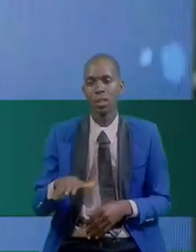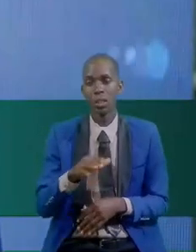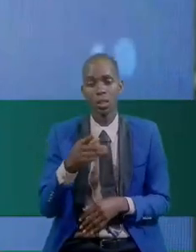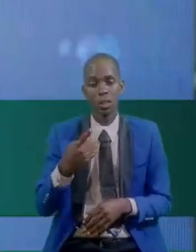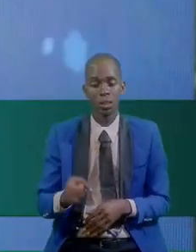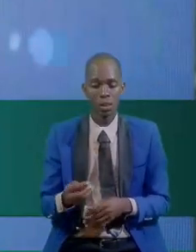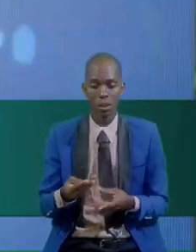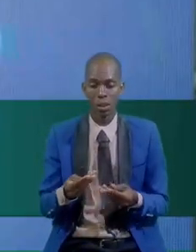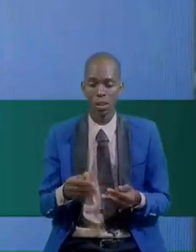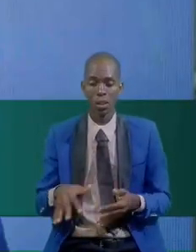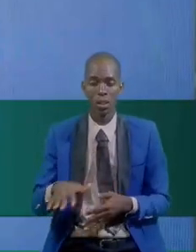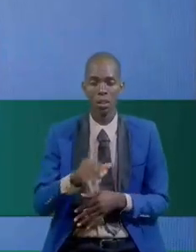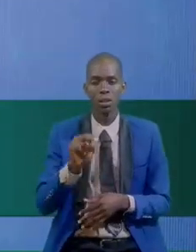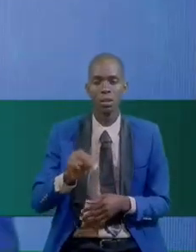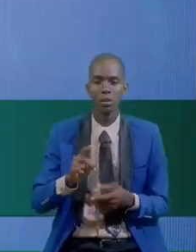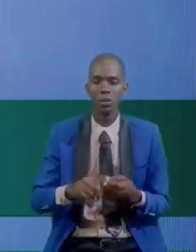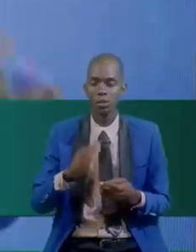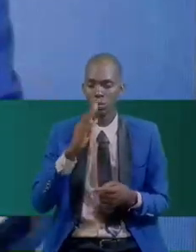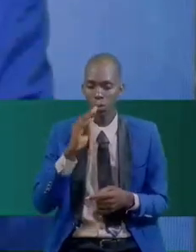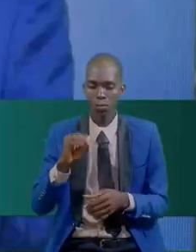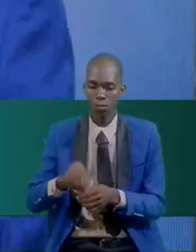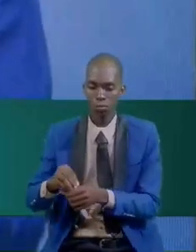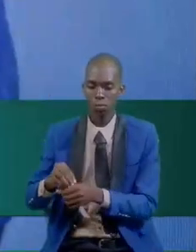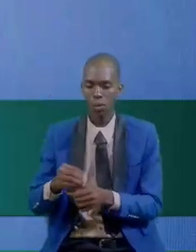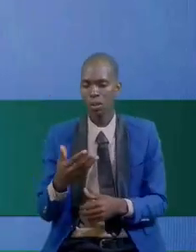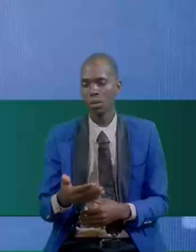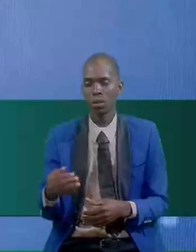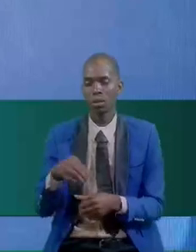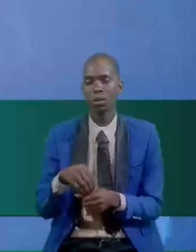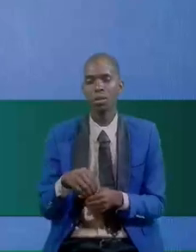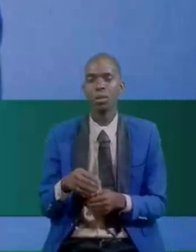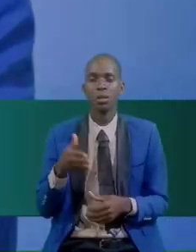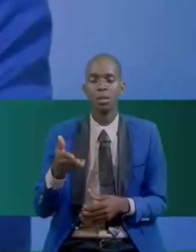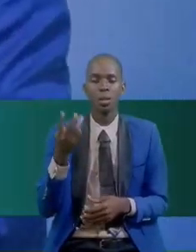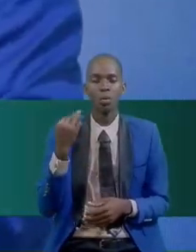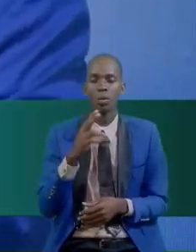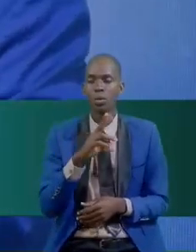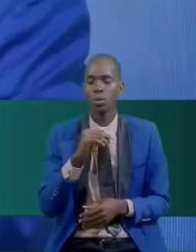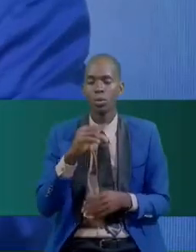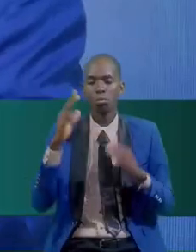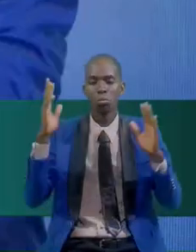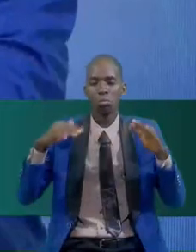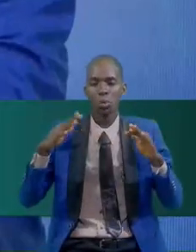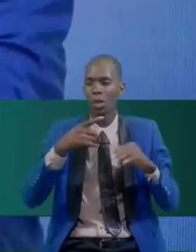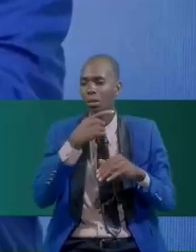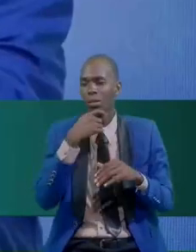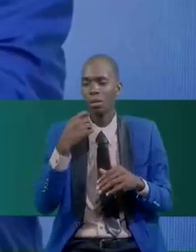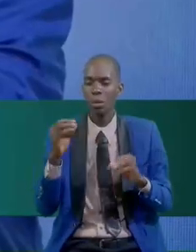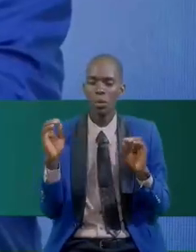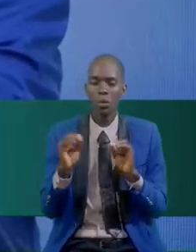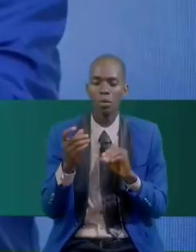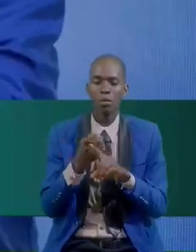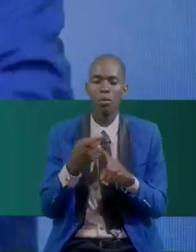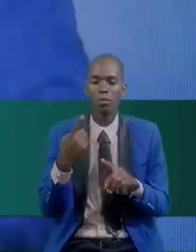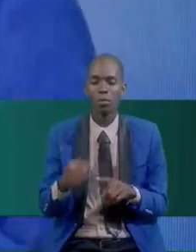pour la culture. La terre devait être cultivée pour les labos. Il n'y avait pas de pluie, il y avait la sécheresse. Il n'y avait rien qui venait des